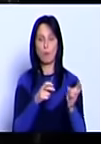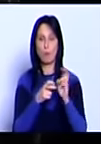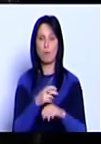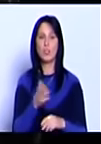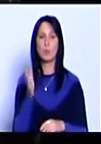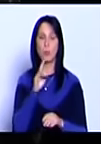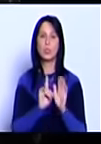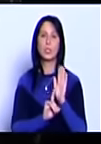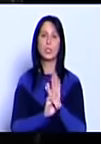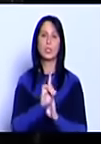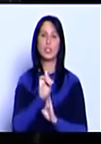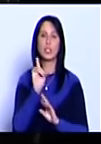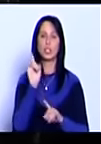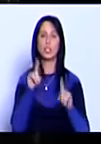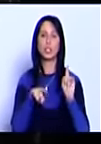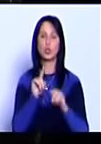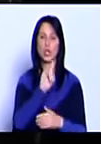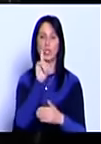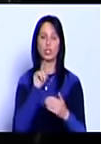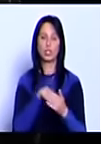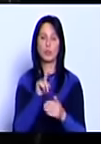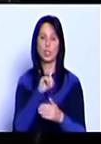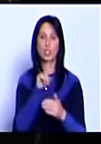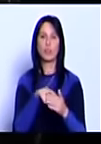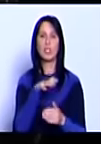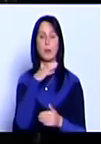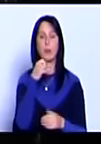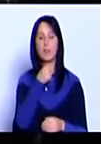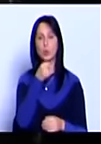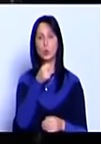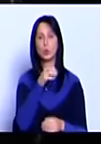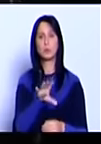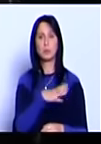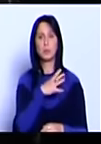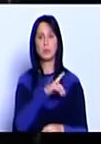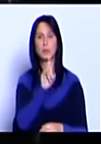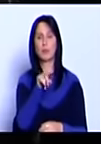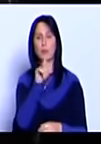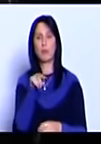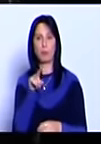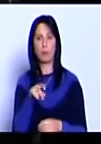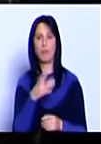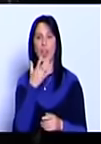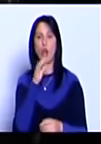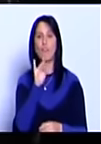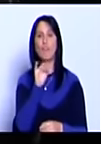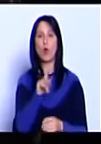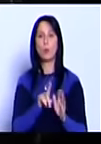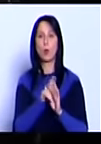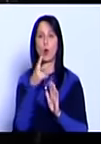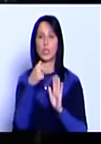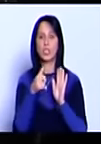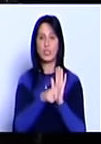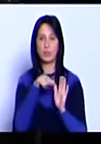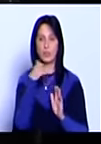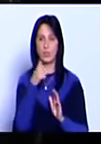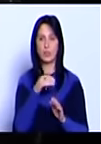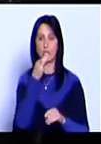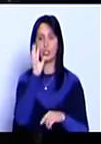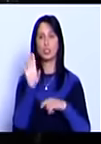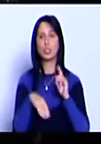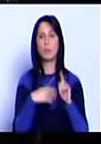მოდით დავიწყოთ ზოგადი კითხვით, სამ კითხვას ალბათ ბევრი ჟურნალისტი გისვამთ ამ დღეებში. ეროვნული ფორუმი შეიქმნა 2006 წელს,